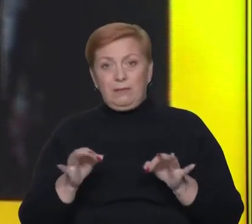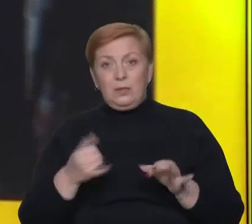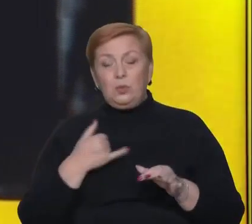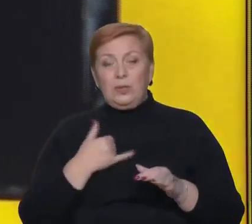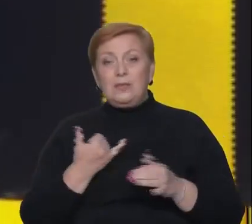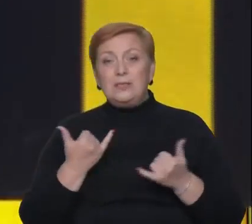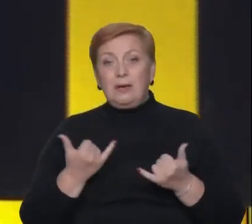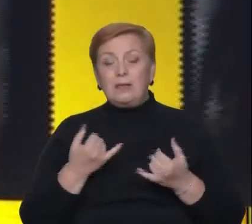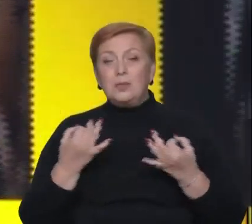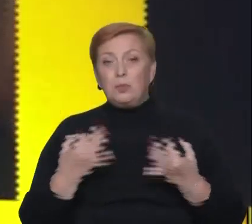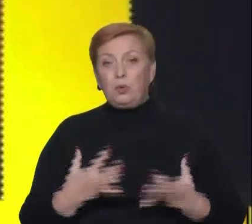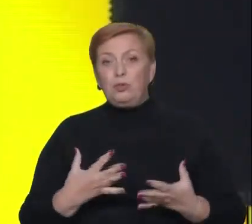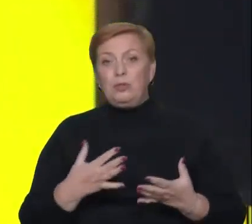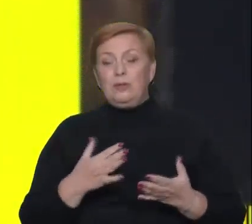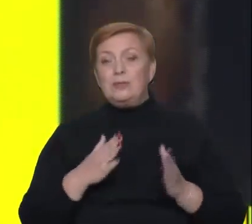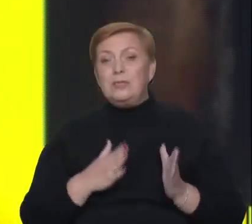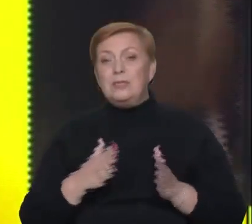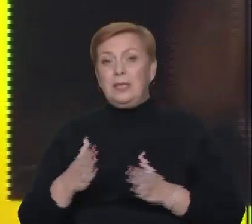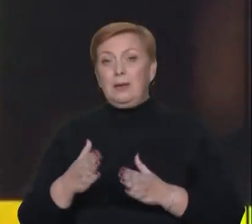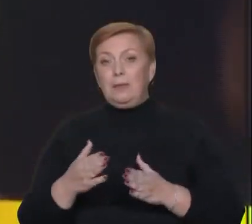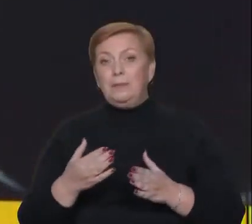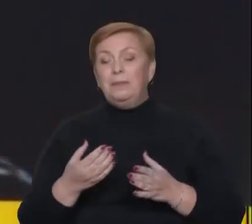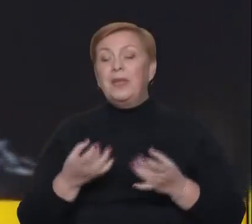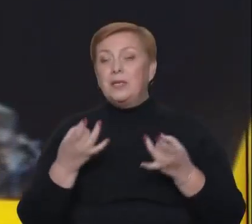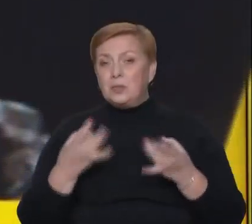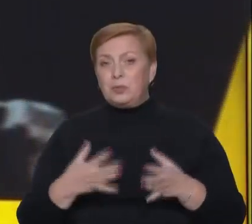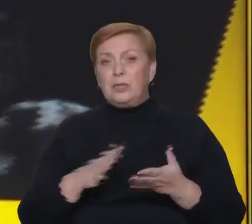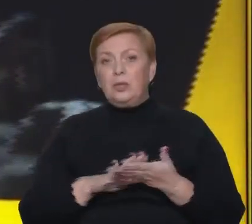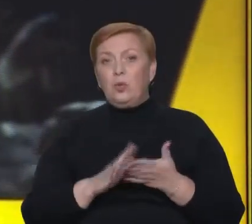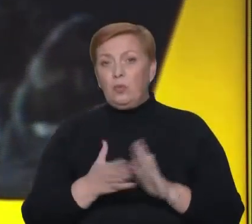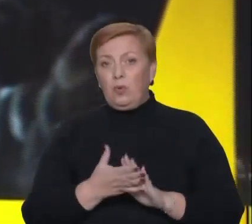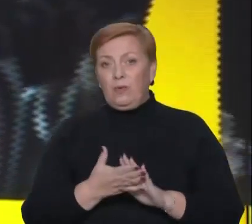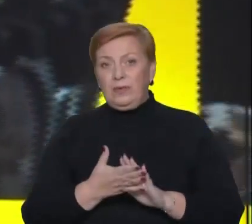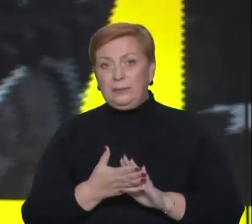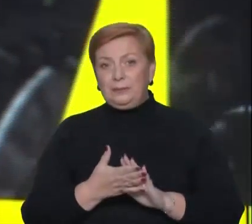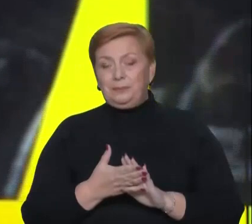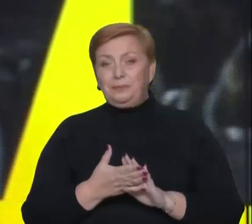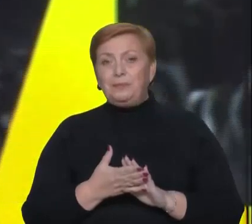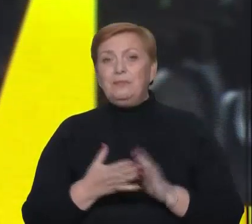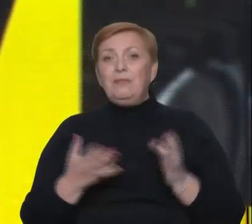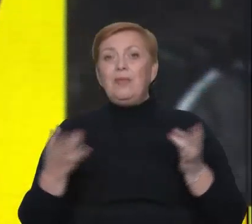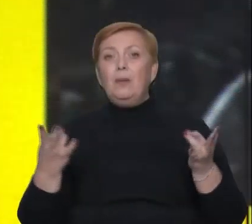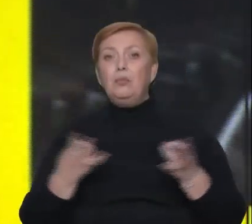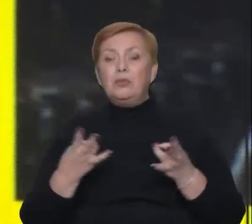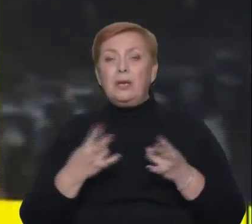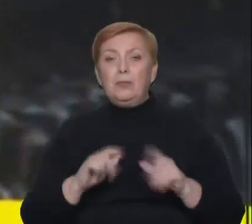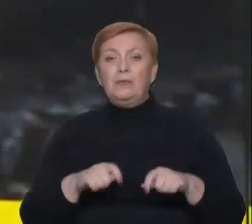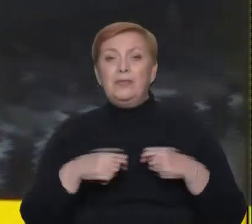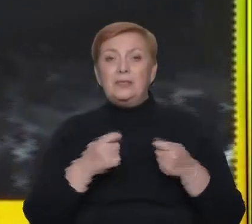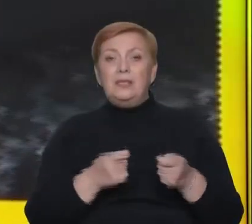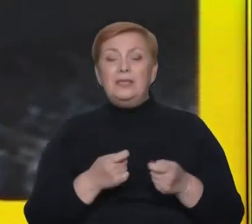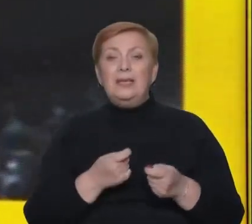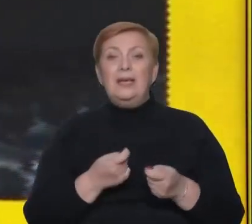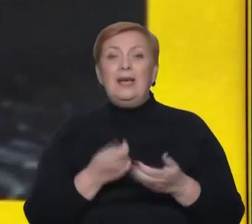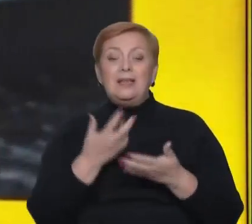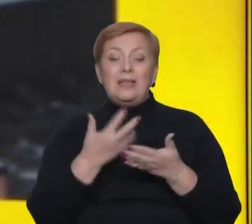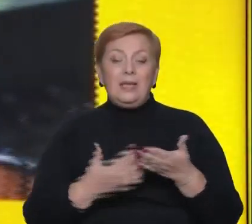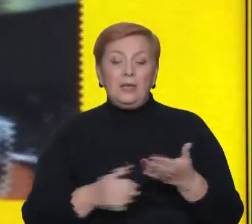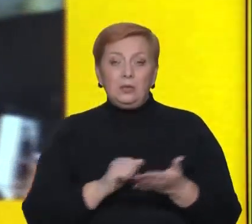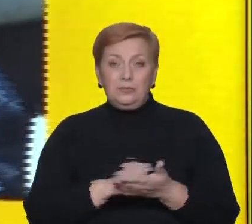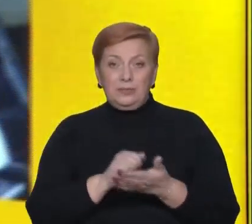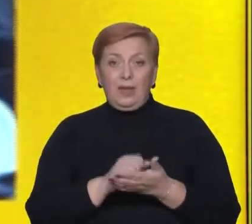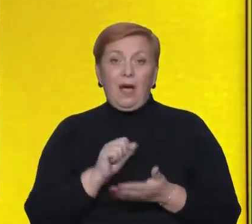Так, там спростили деякі умови, спростили потребу в надання деяких документів, але все одно